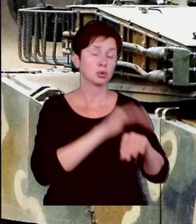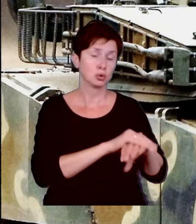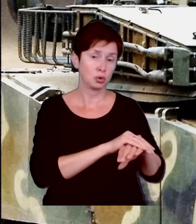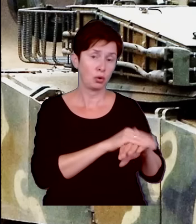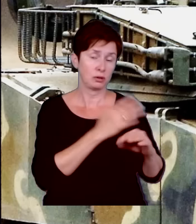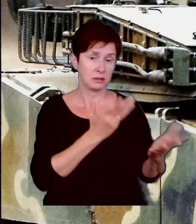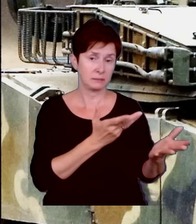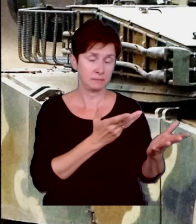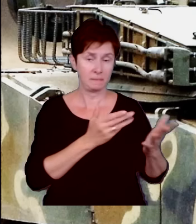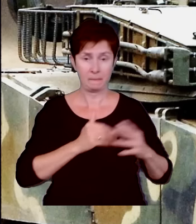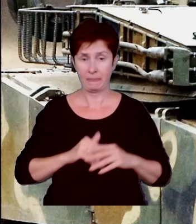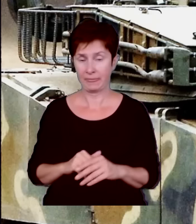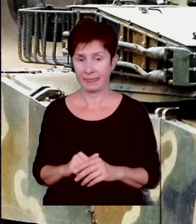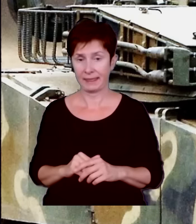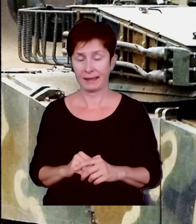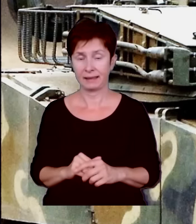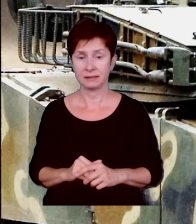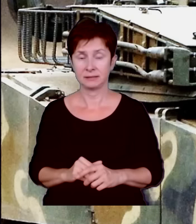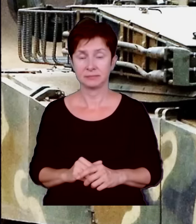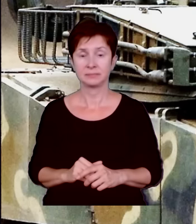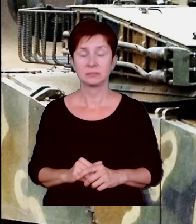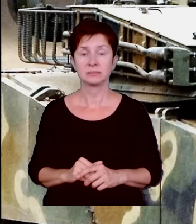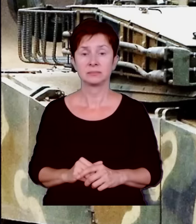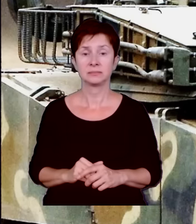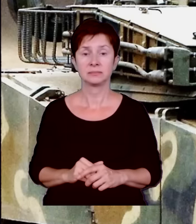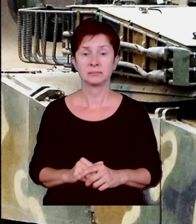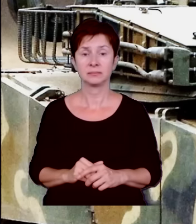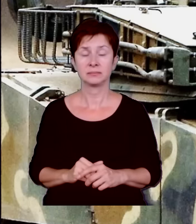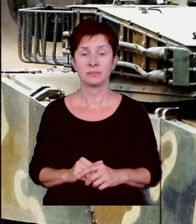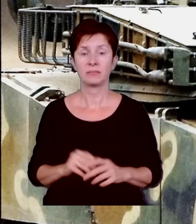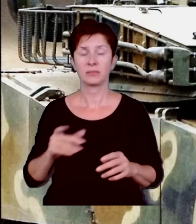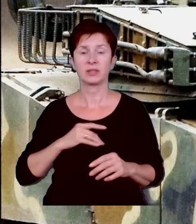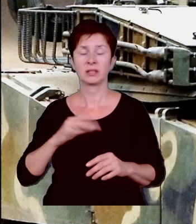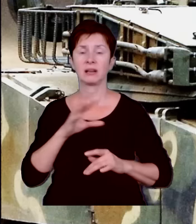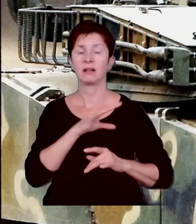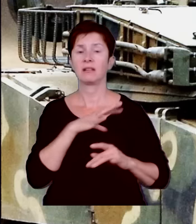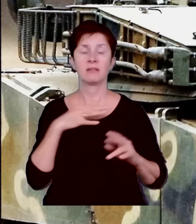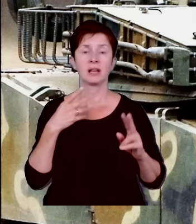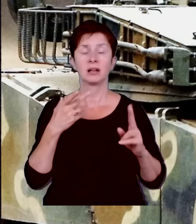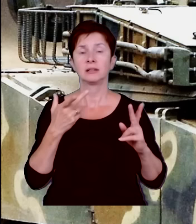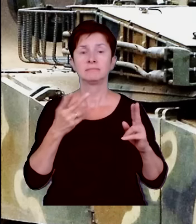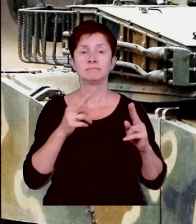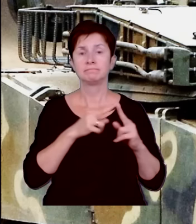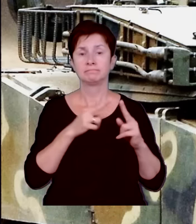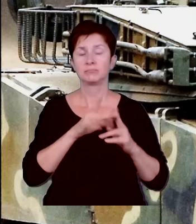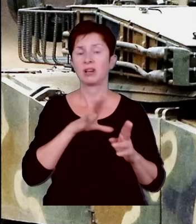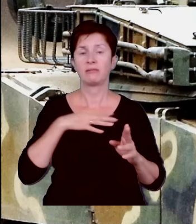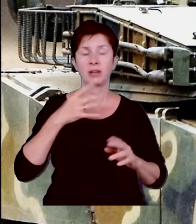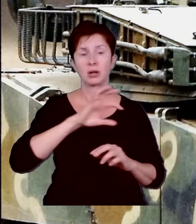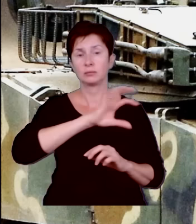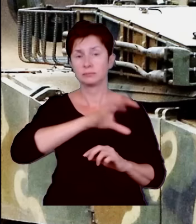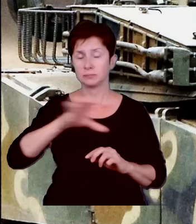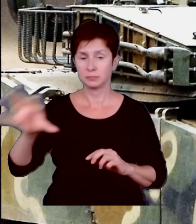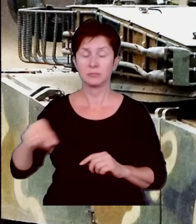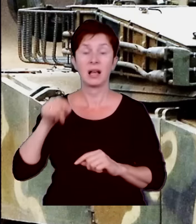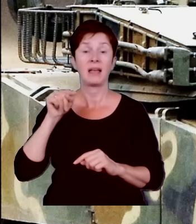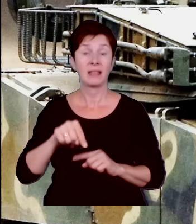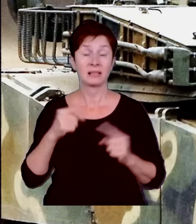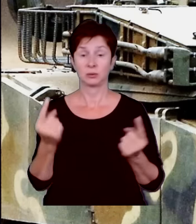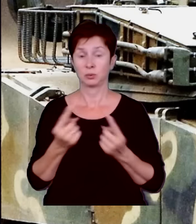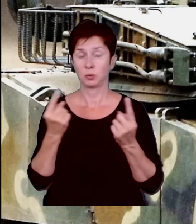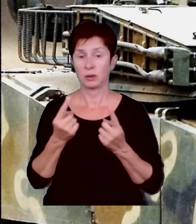która sprowadza się rzeczywiście do szeregu zgon bardzo wieloma podmiotami i w tym przypadku mam do